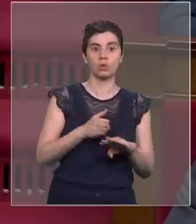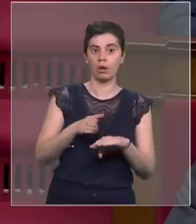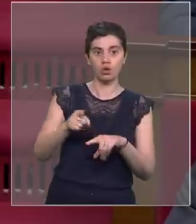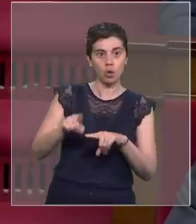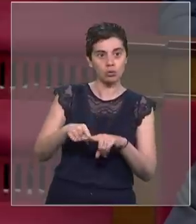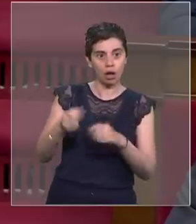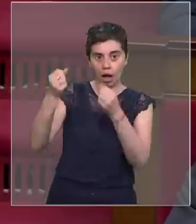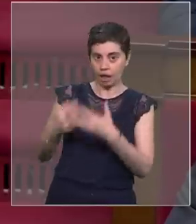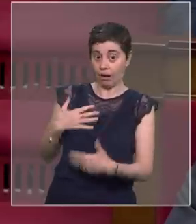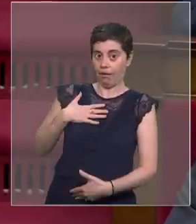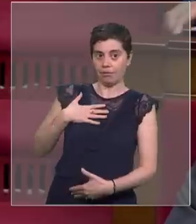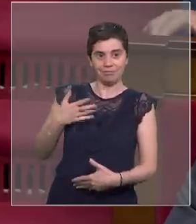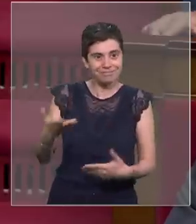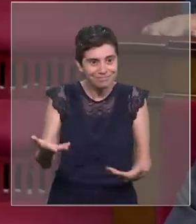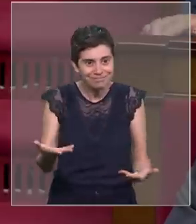En tout cas...